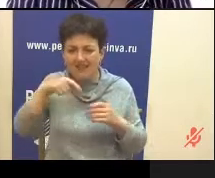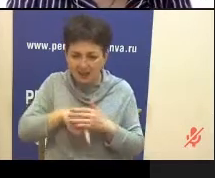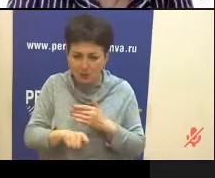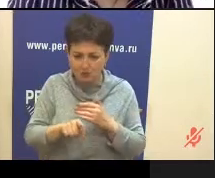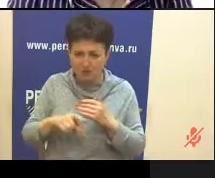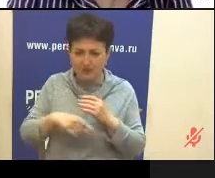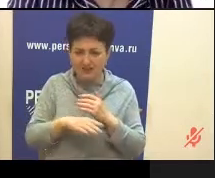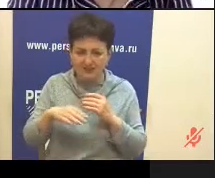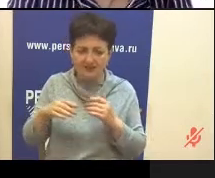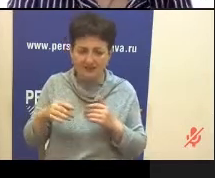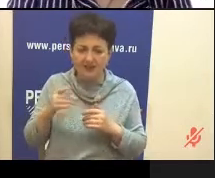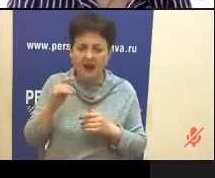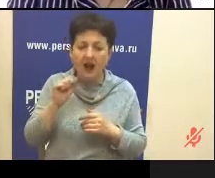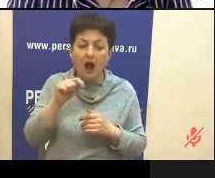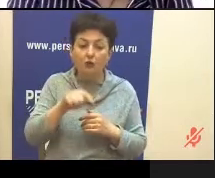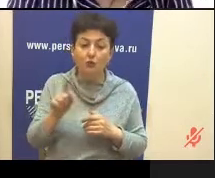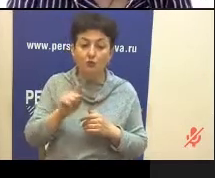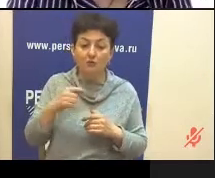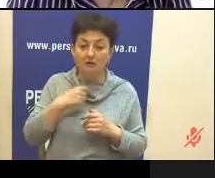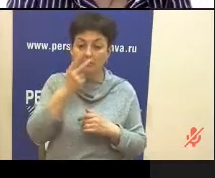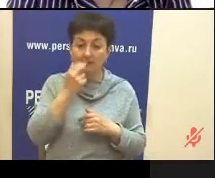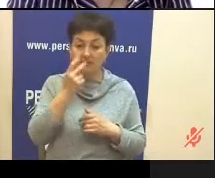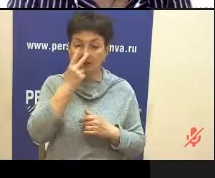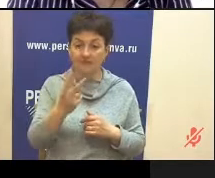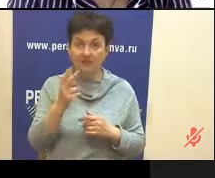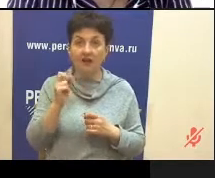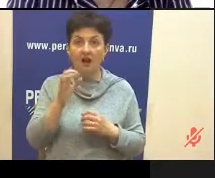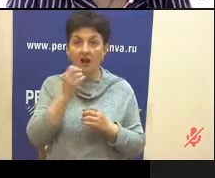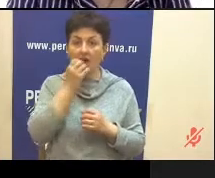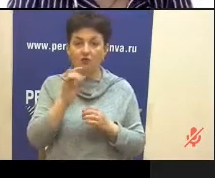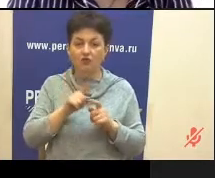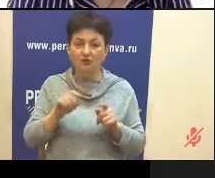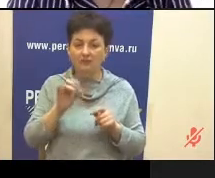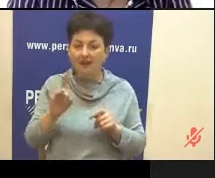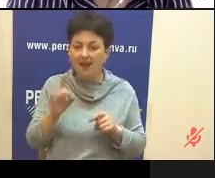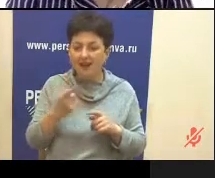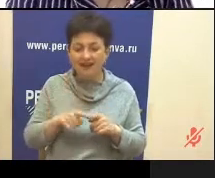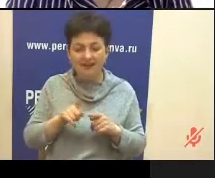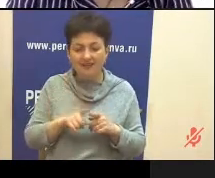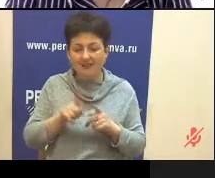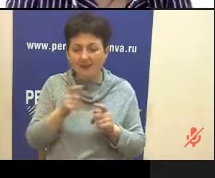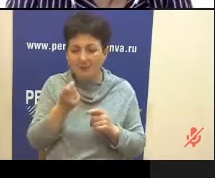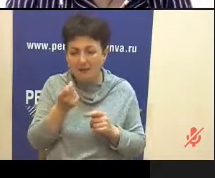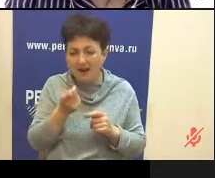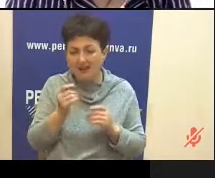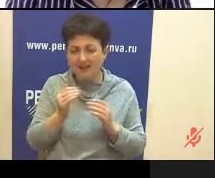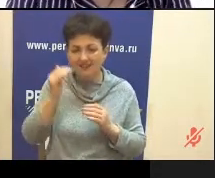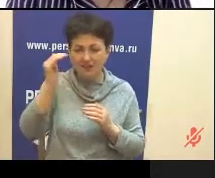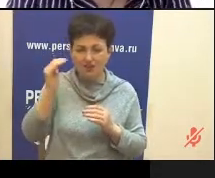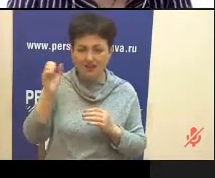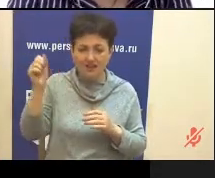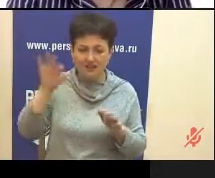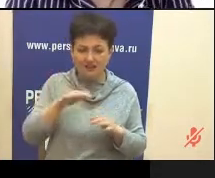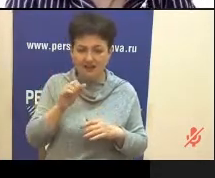и глубже течет. А то, что, собственно, мы привыкли видеть как хороший пиар, это в основном такая маленькая